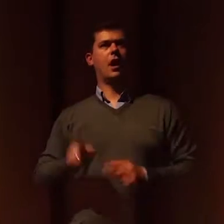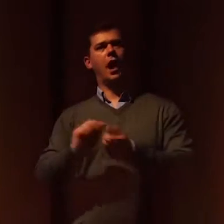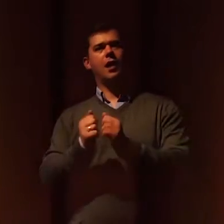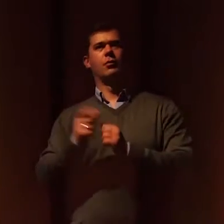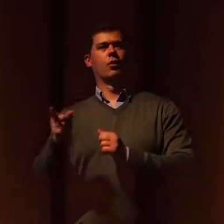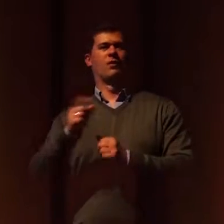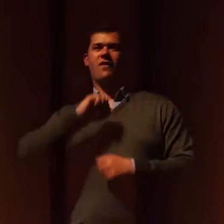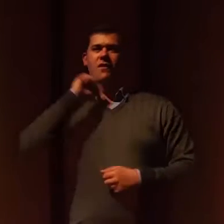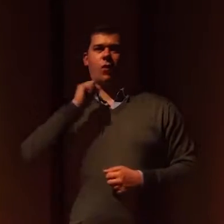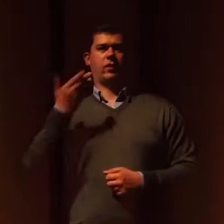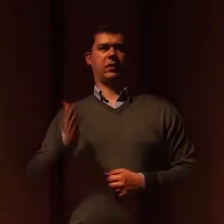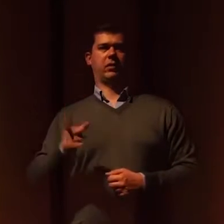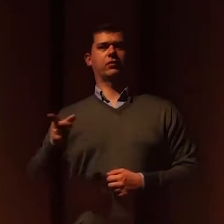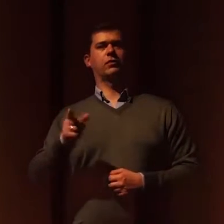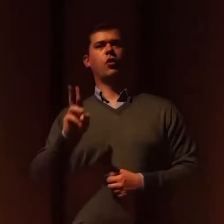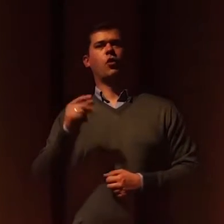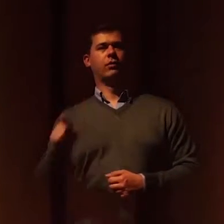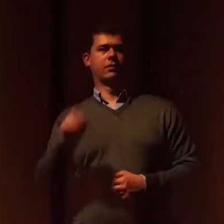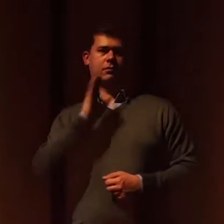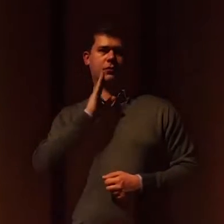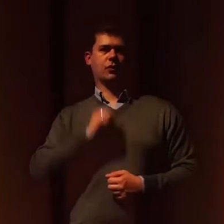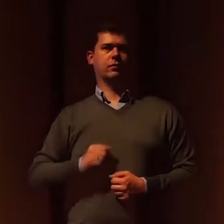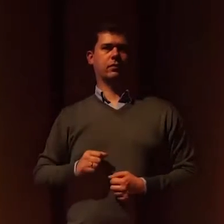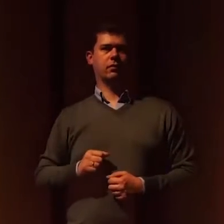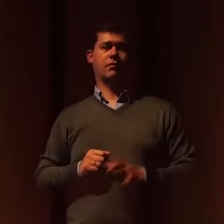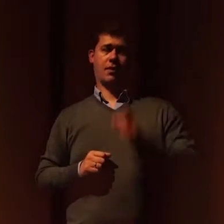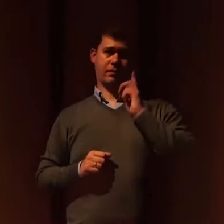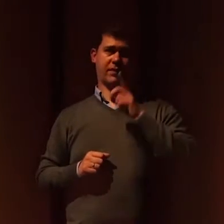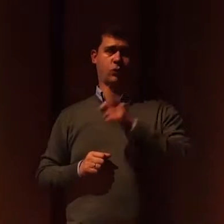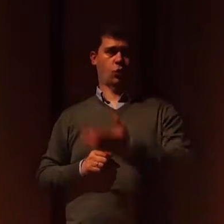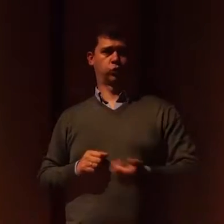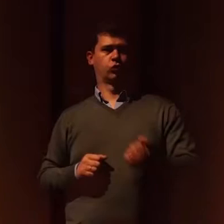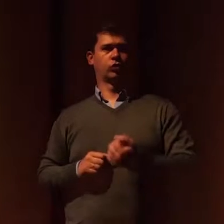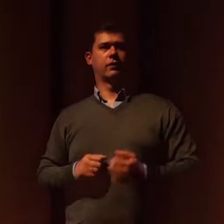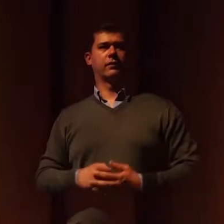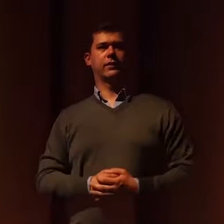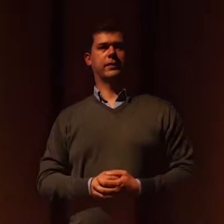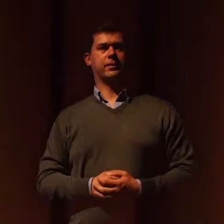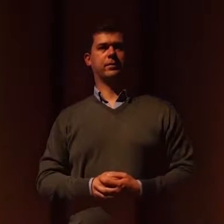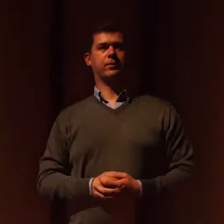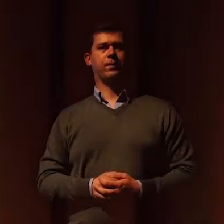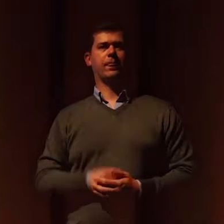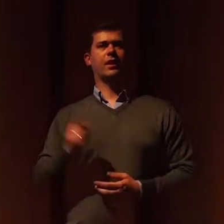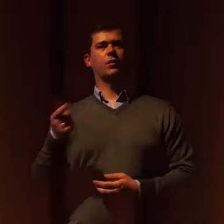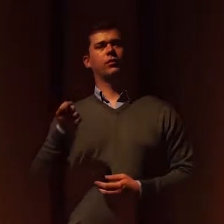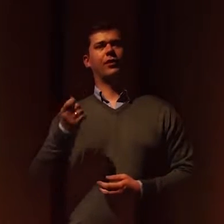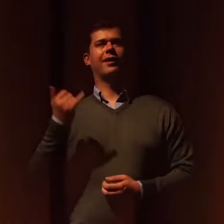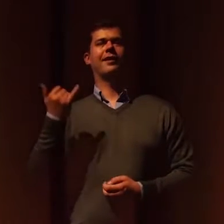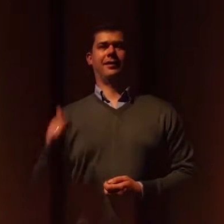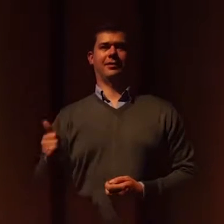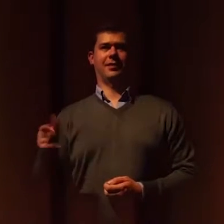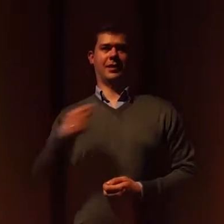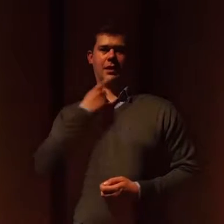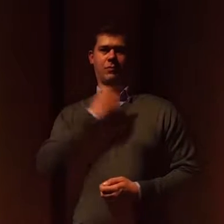ogóle nie będą miały tej formy skodyfikowane a jednak są używane to jest właściwie inne posługiwanie się